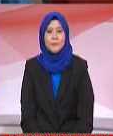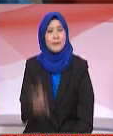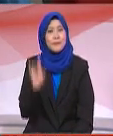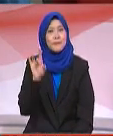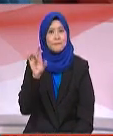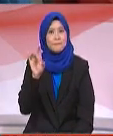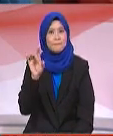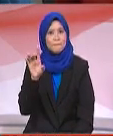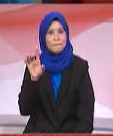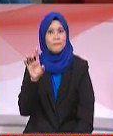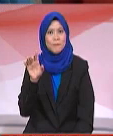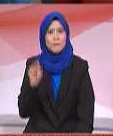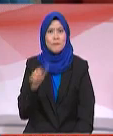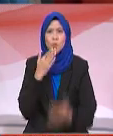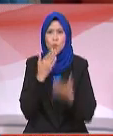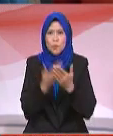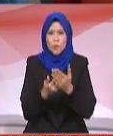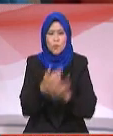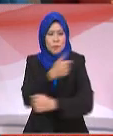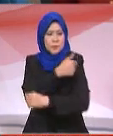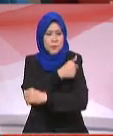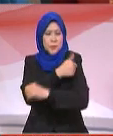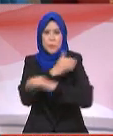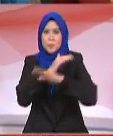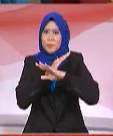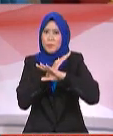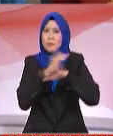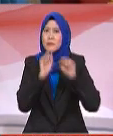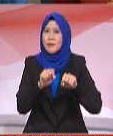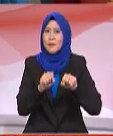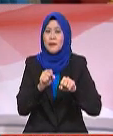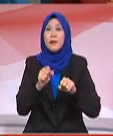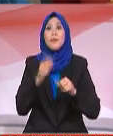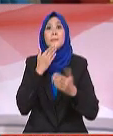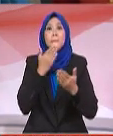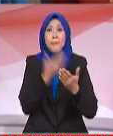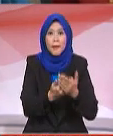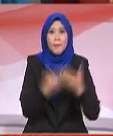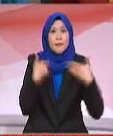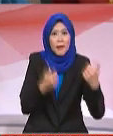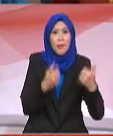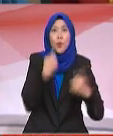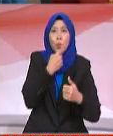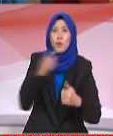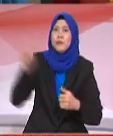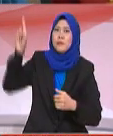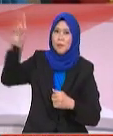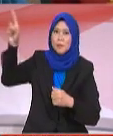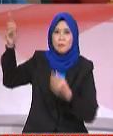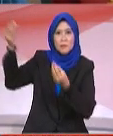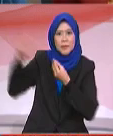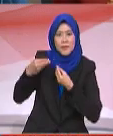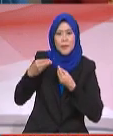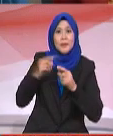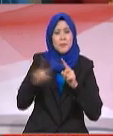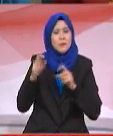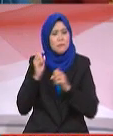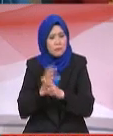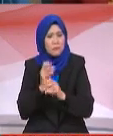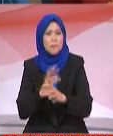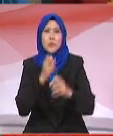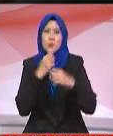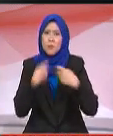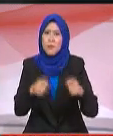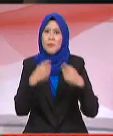InsyaAllah lah, benda tu memang baik untuk kita. Yang membaikkan kita Allah Ta'ala dengan izin dia. Tapi ikhtiar kita ni lah dia kan, vaksin